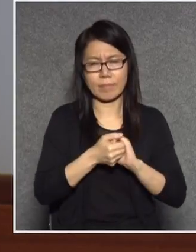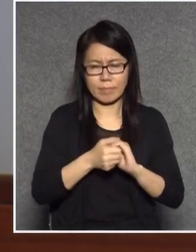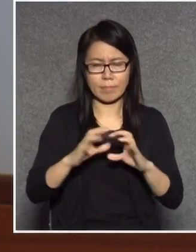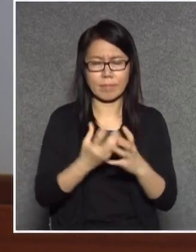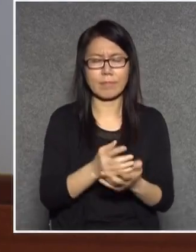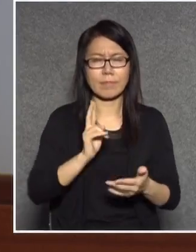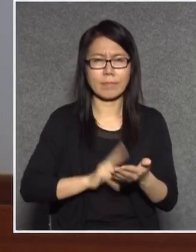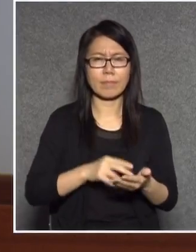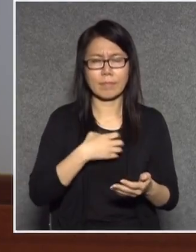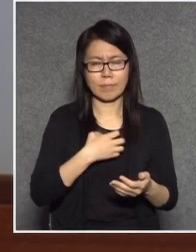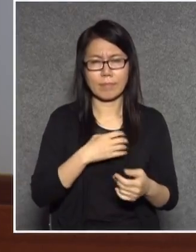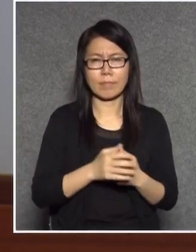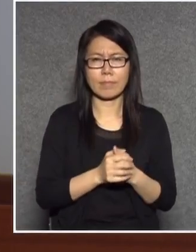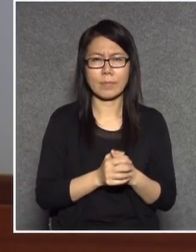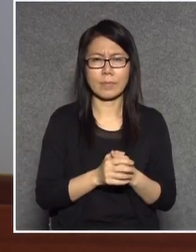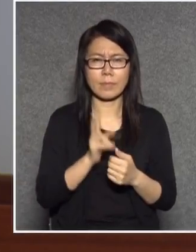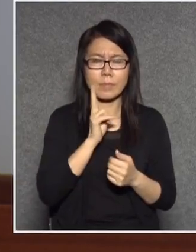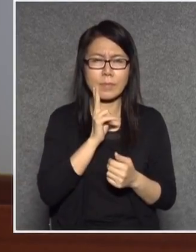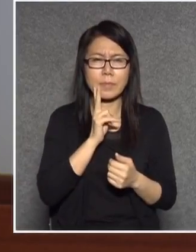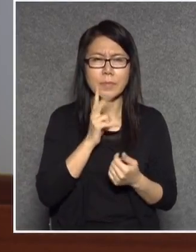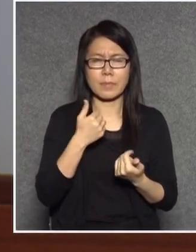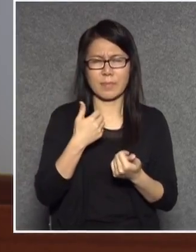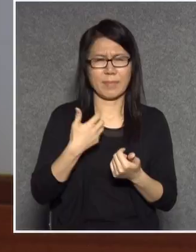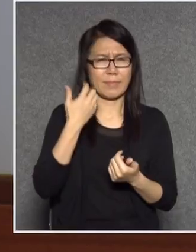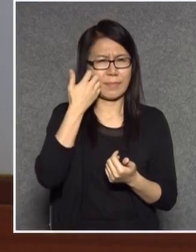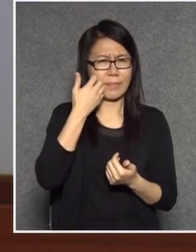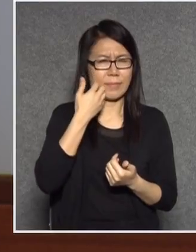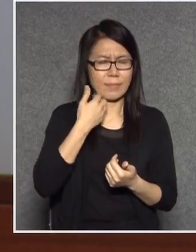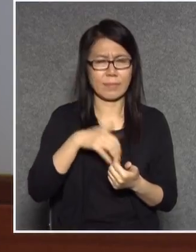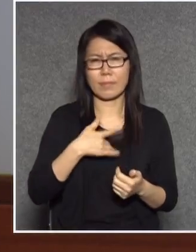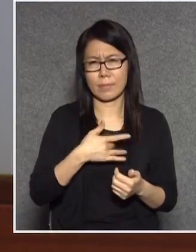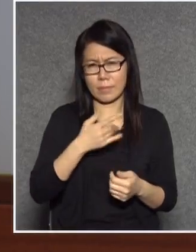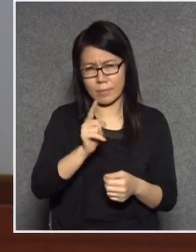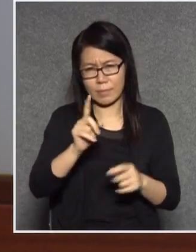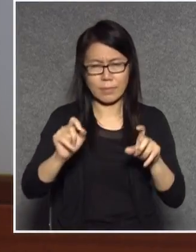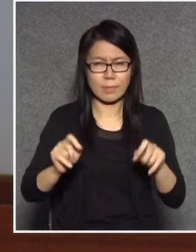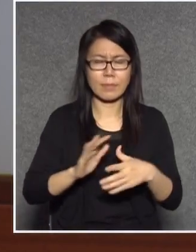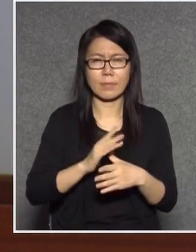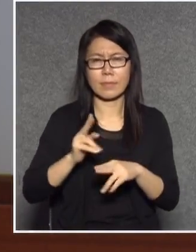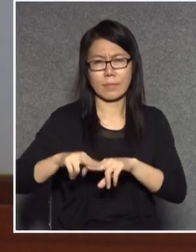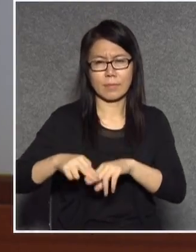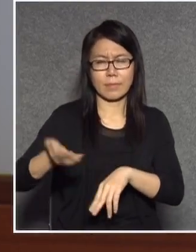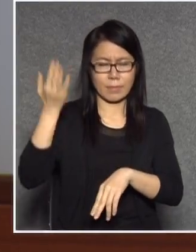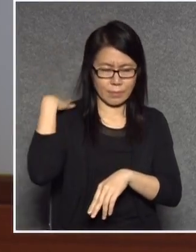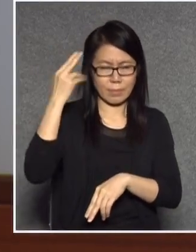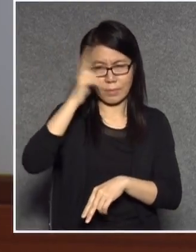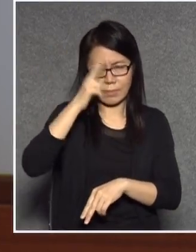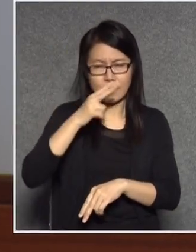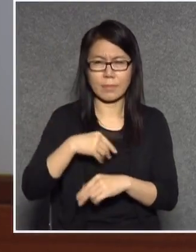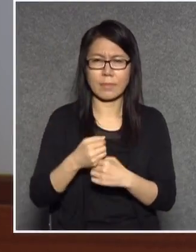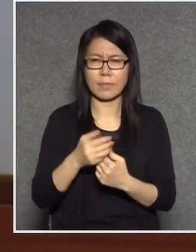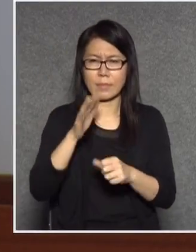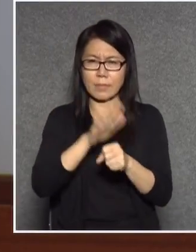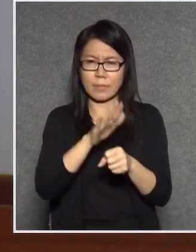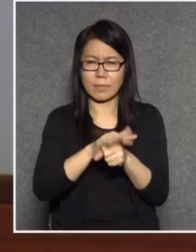是會熱面貼著冷屁股。為什麼這麼說呢？因為大陸過去經常出現抵制日本貨的行